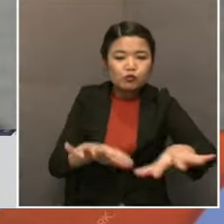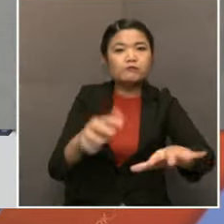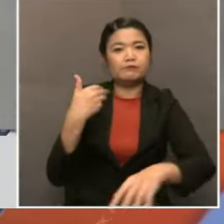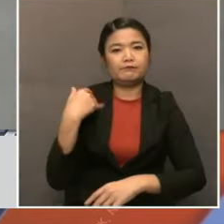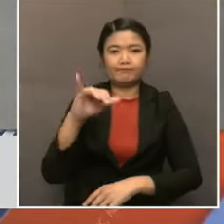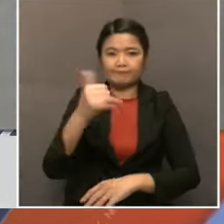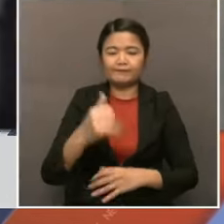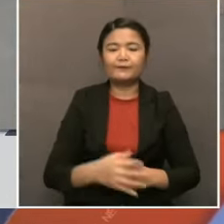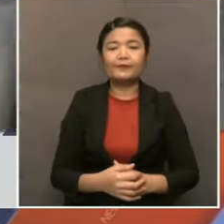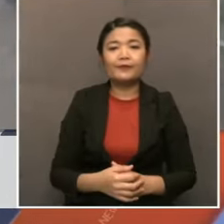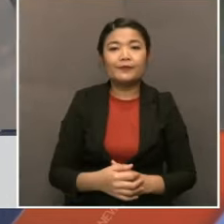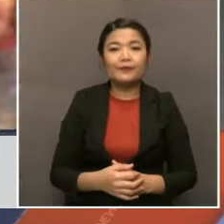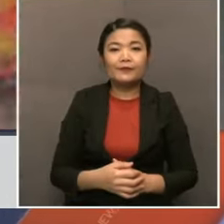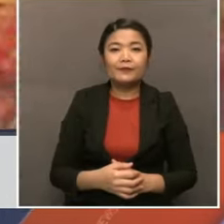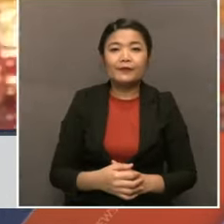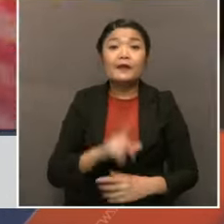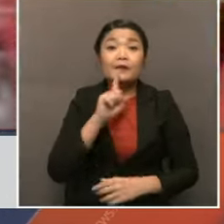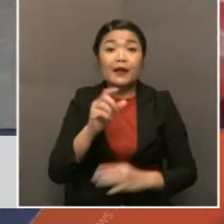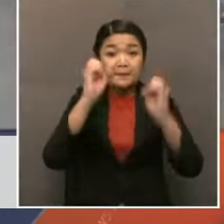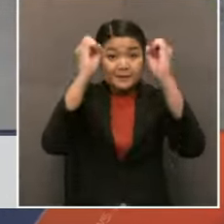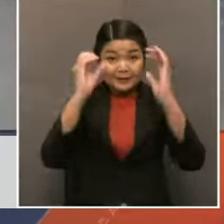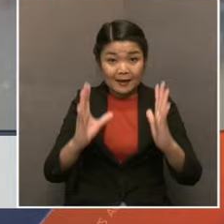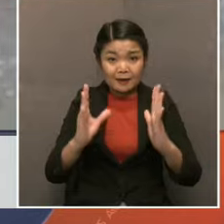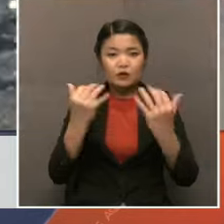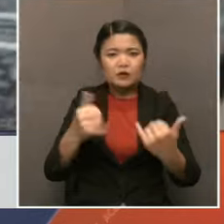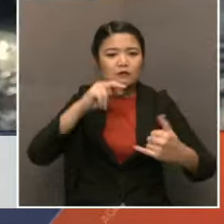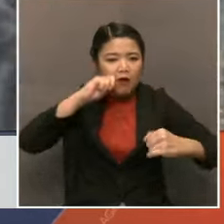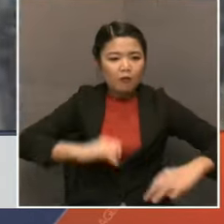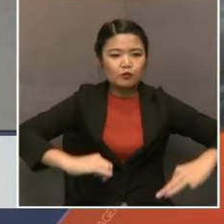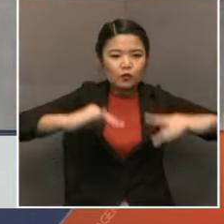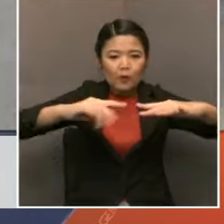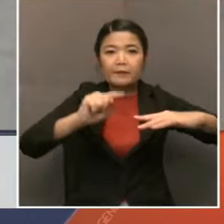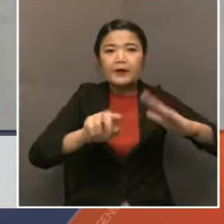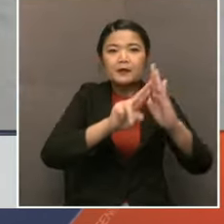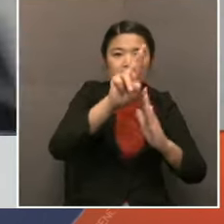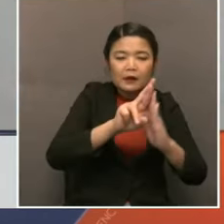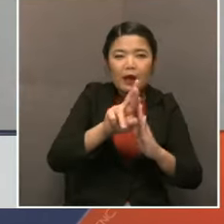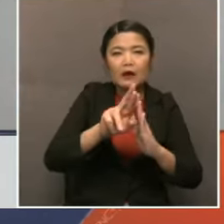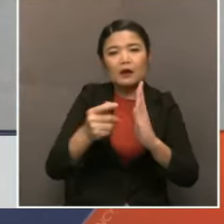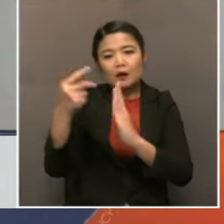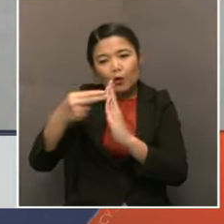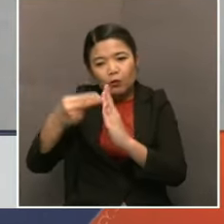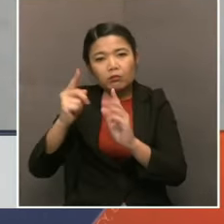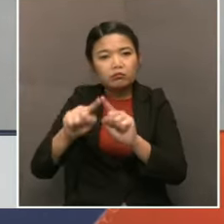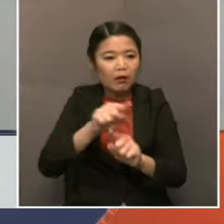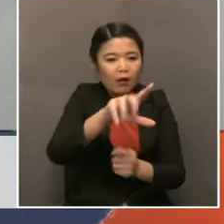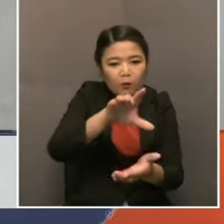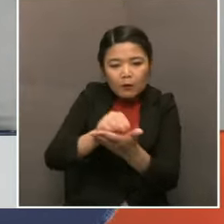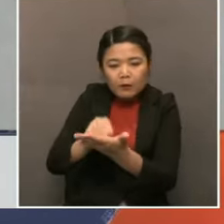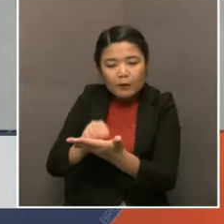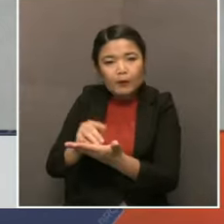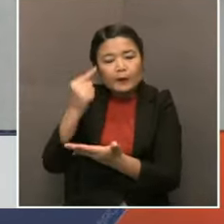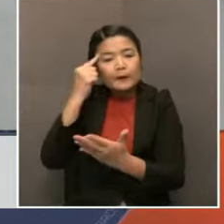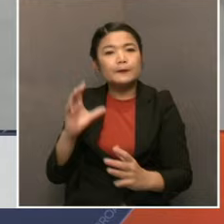อาจาร์aters เราจะสามารถถอบบัเรีน จากสรการณน้ำธ quasมาในครั้นี้้อย่างไรบ้างค่